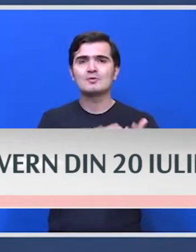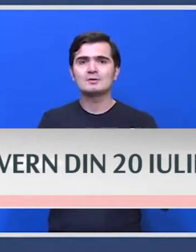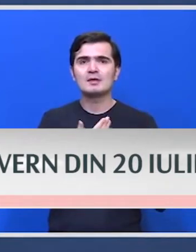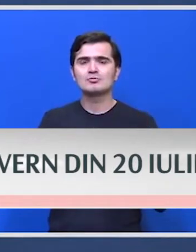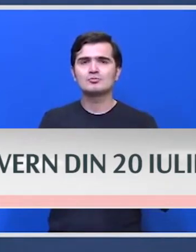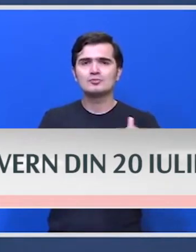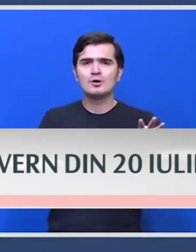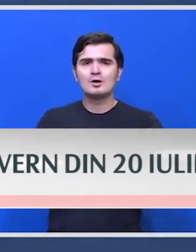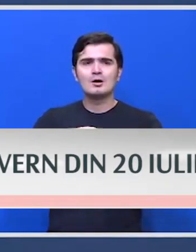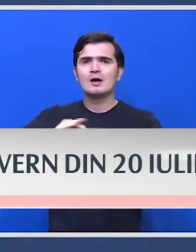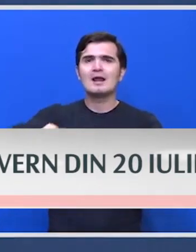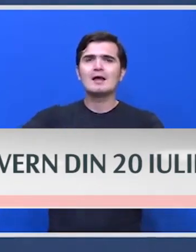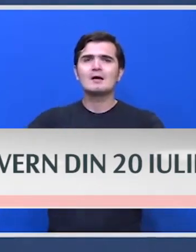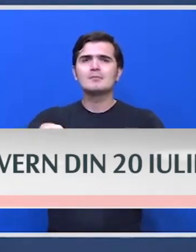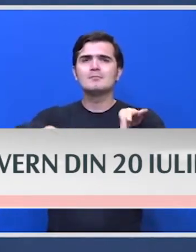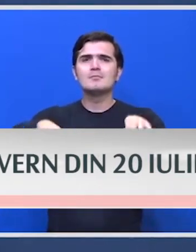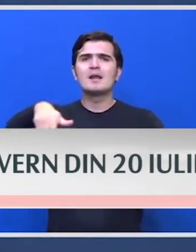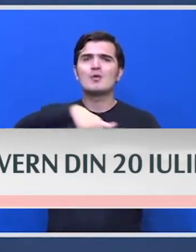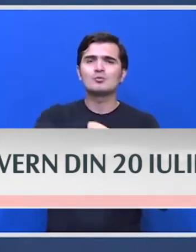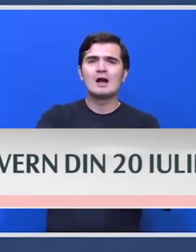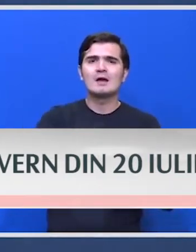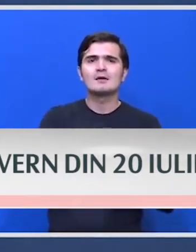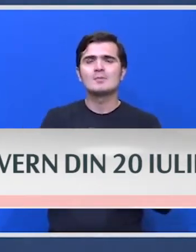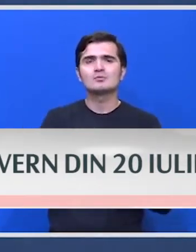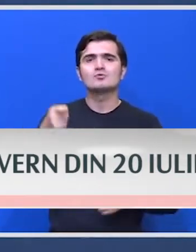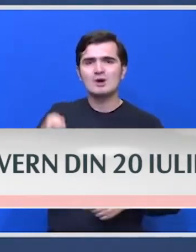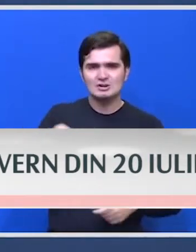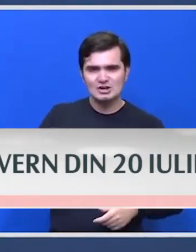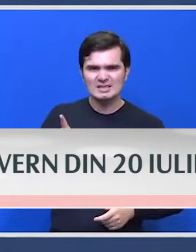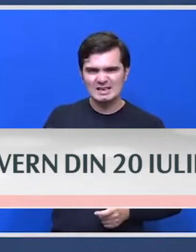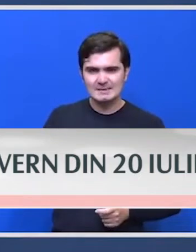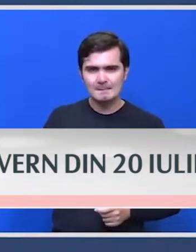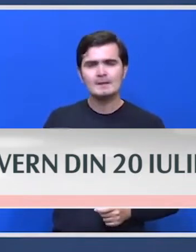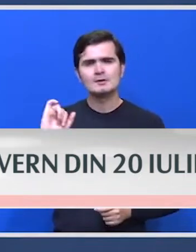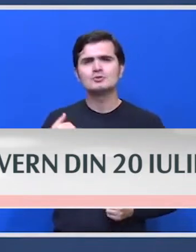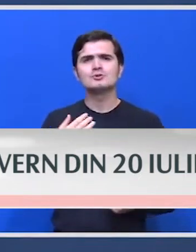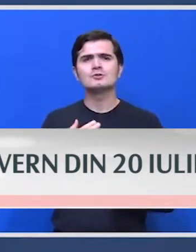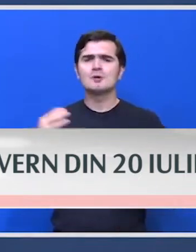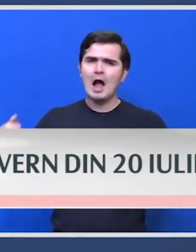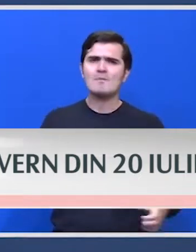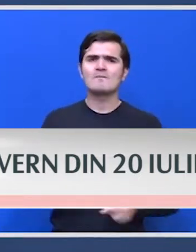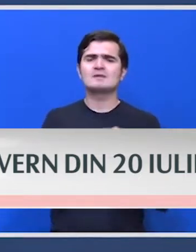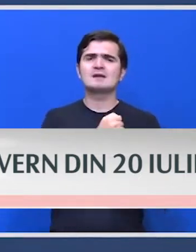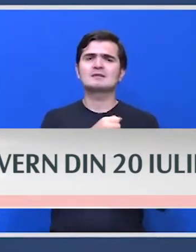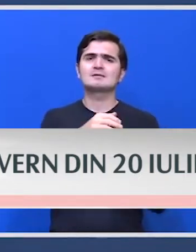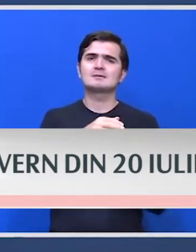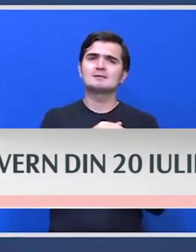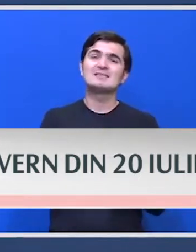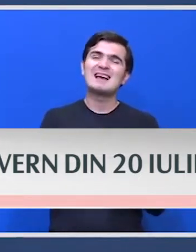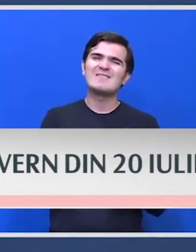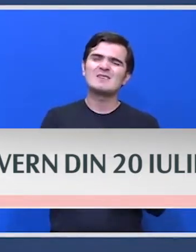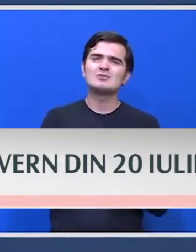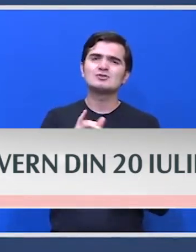agențiile cu activitate în acest domeniu, precum și înființarea serviciilor și standardelor minime